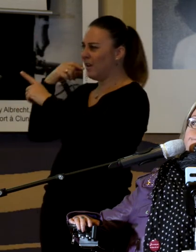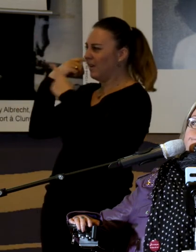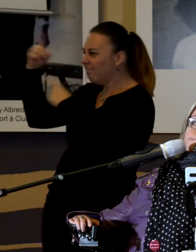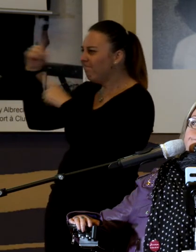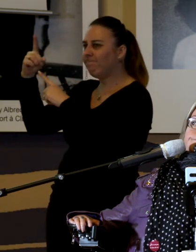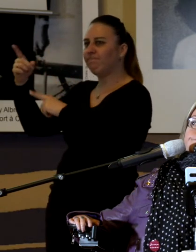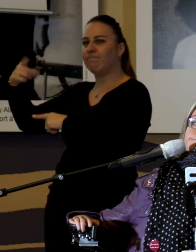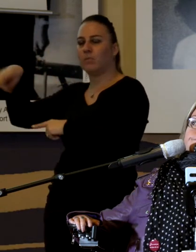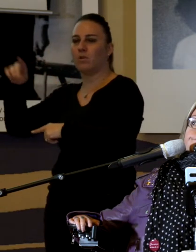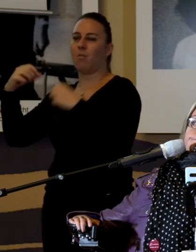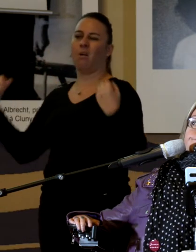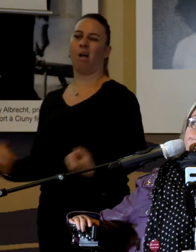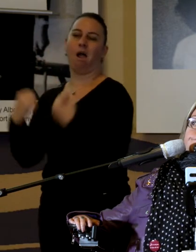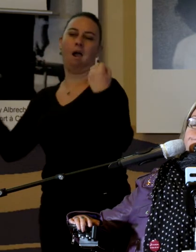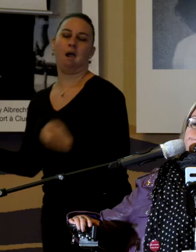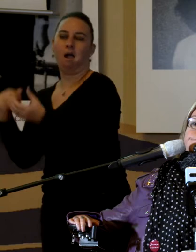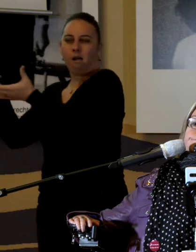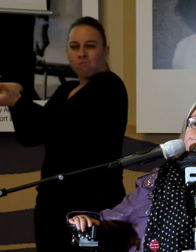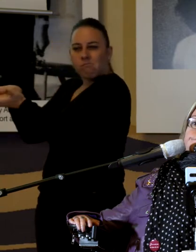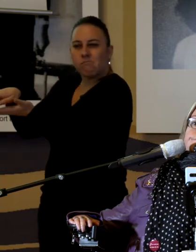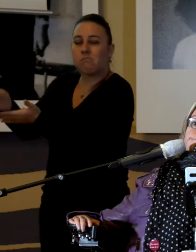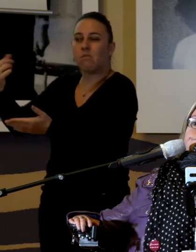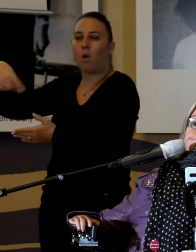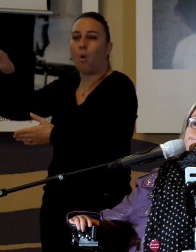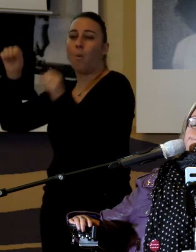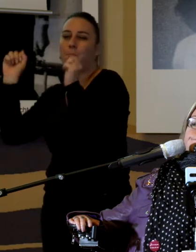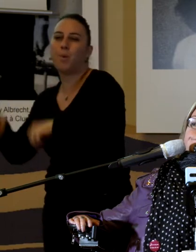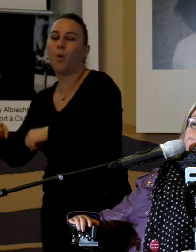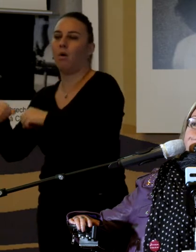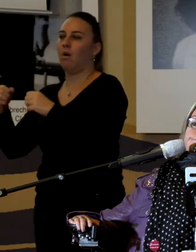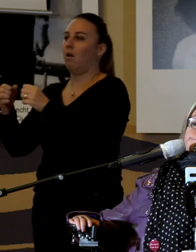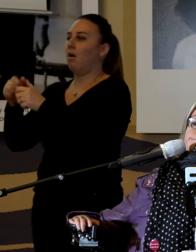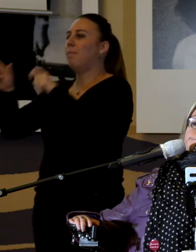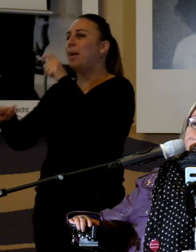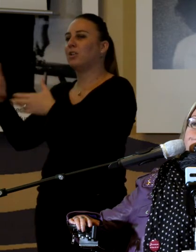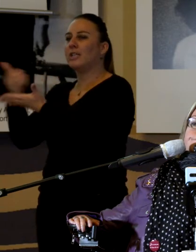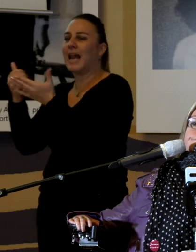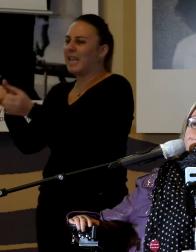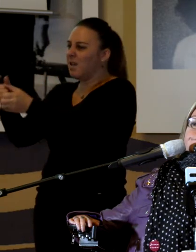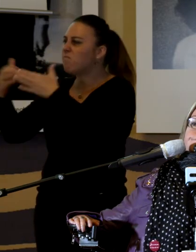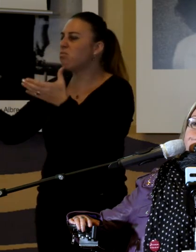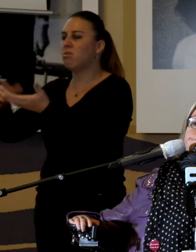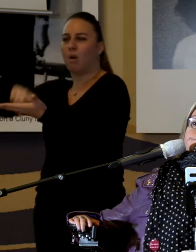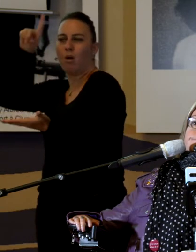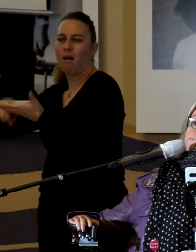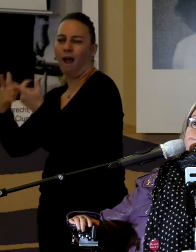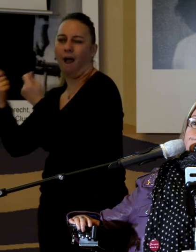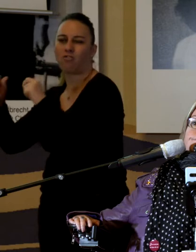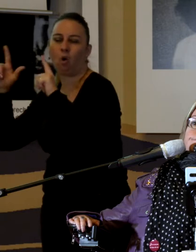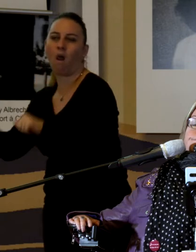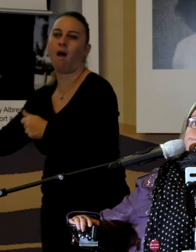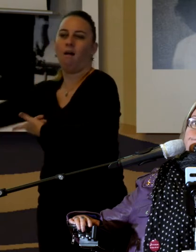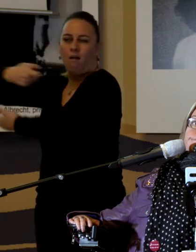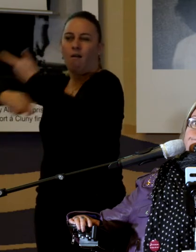qui font du lobbying, qui ont des moyens juridiques, des moyens humains, qui représentent des enjeux financiers